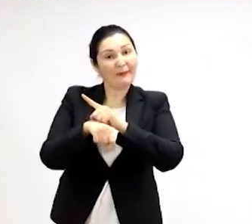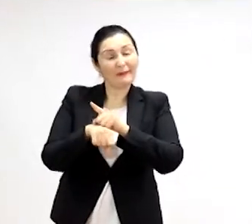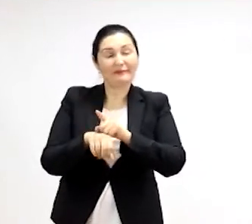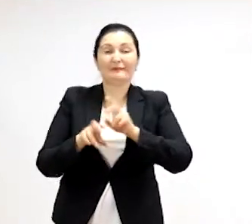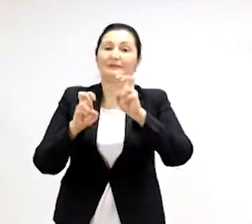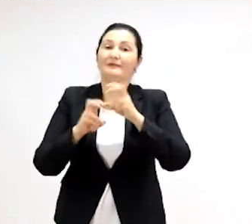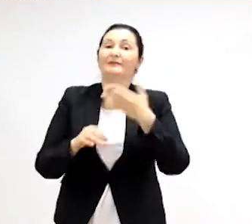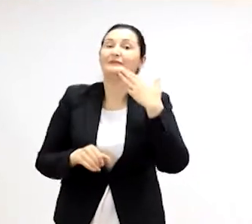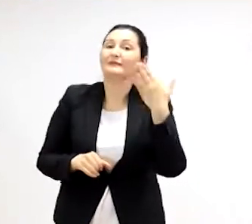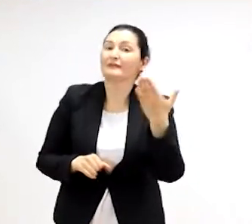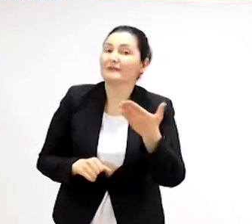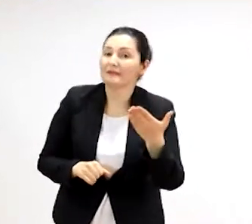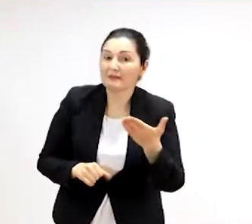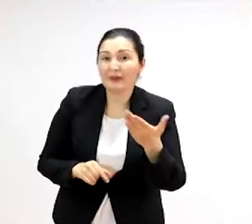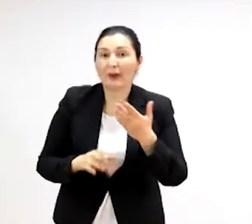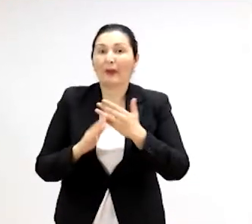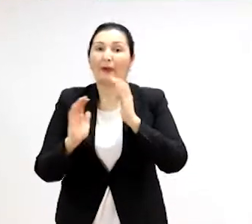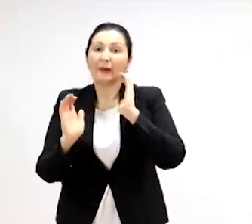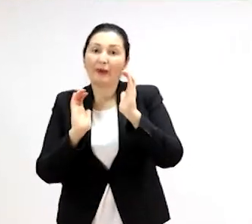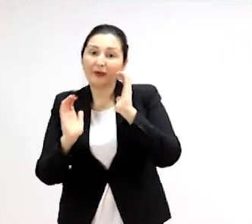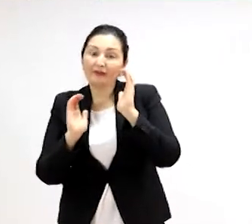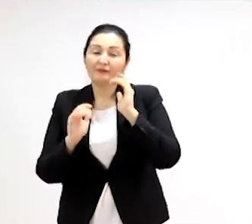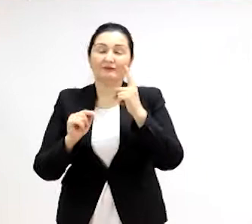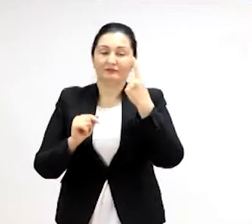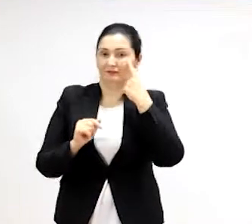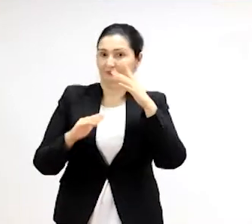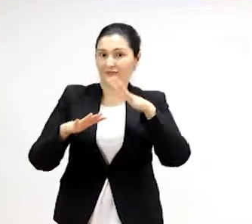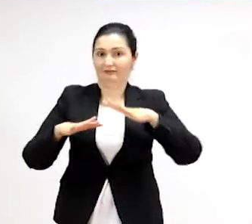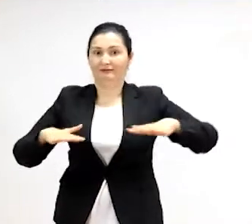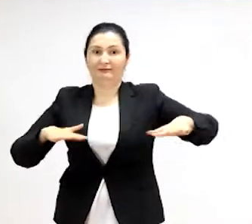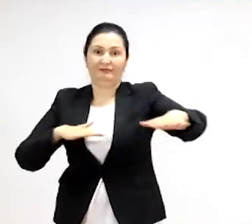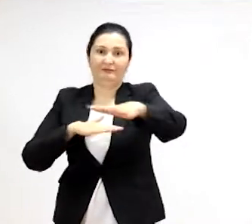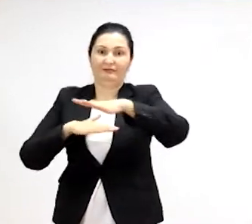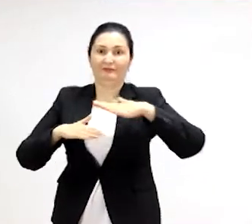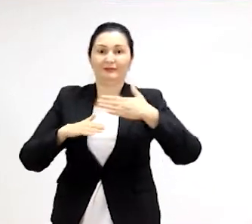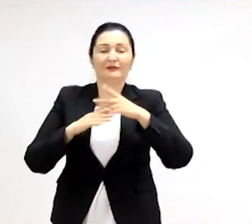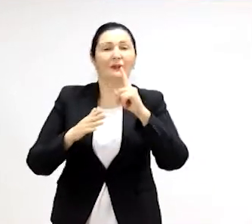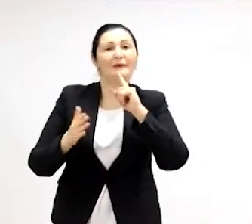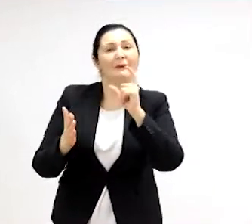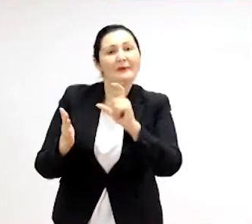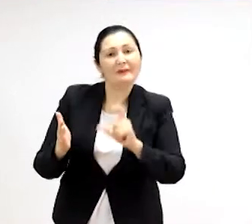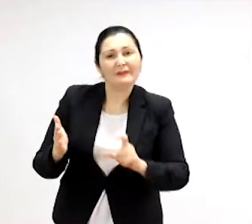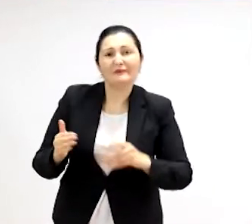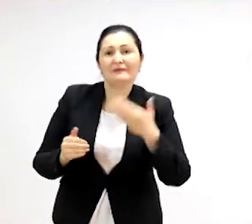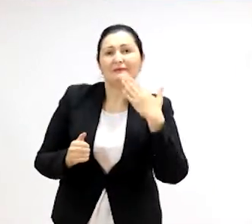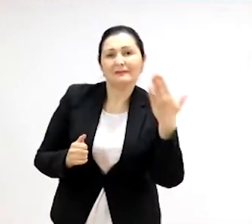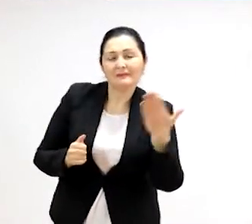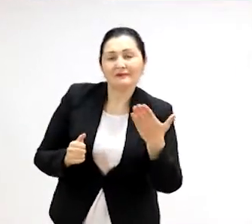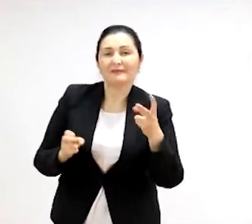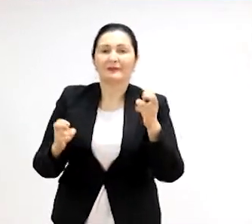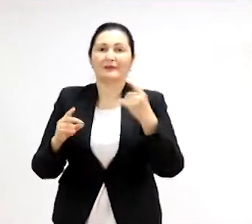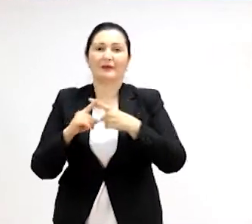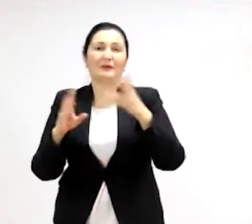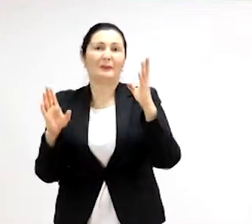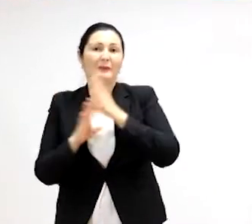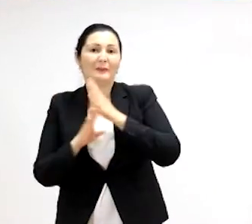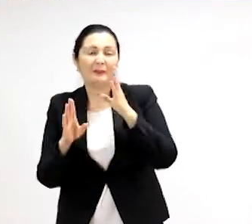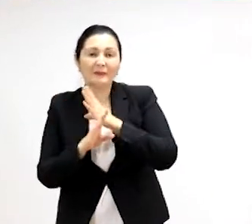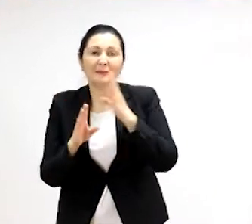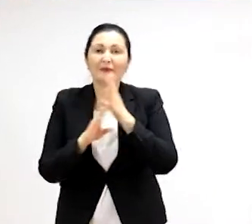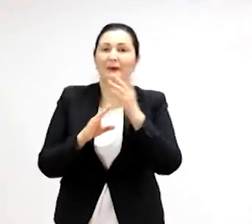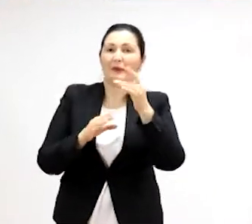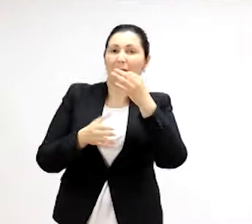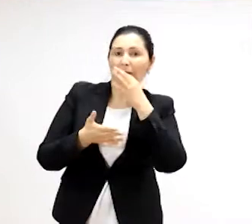ба суханронии ҷонварон гӯш дод. Яке дар васфи устухон шер хонд, зарофа ҳавои тоза хост,